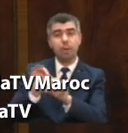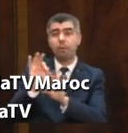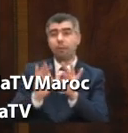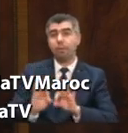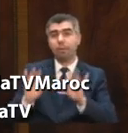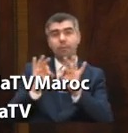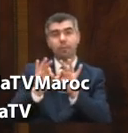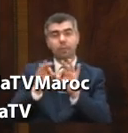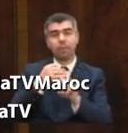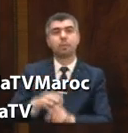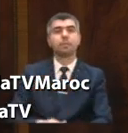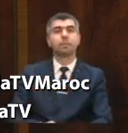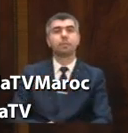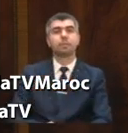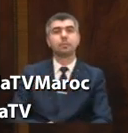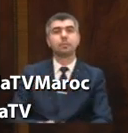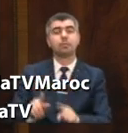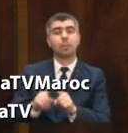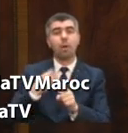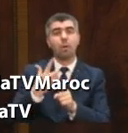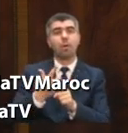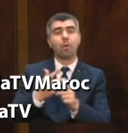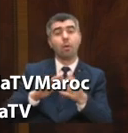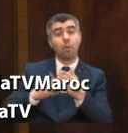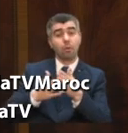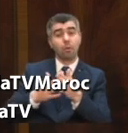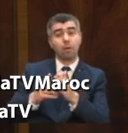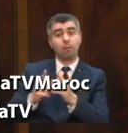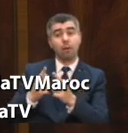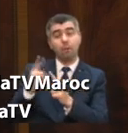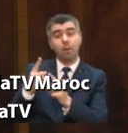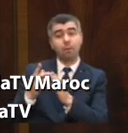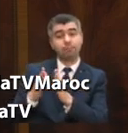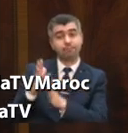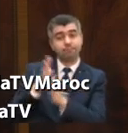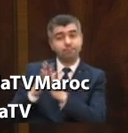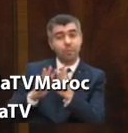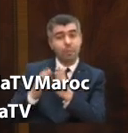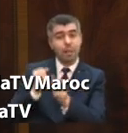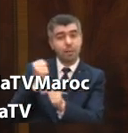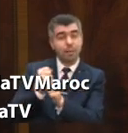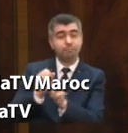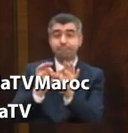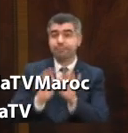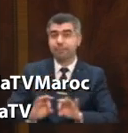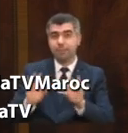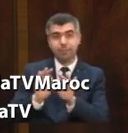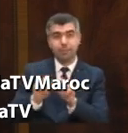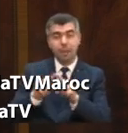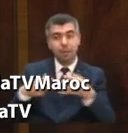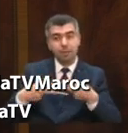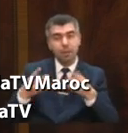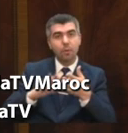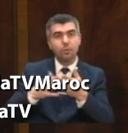جزء كبير من التدابير المتخذة لمحاربة الهجس خلال هذه المرحلة. لم يتم تنزيل هذه التدابير